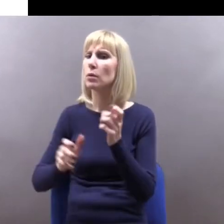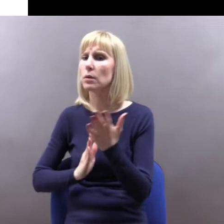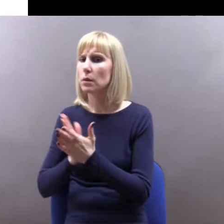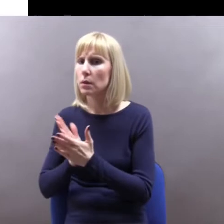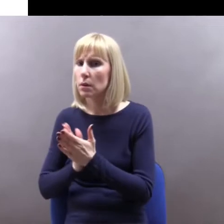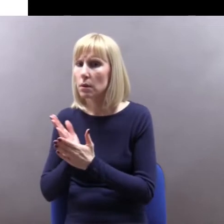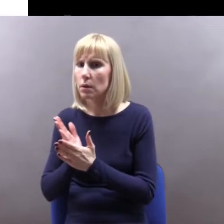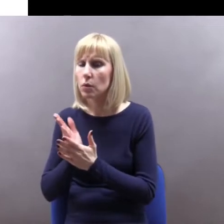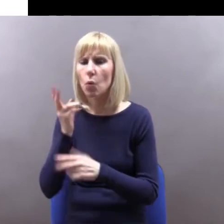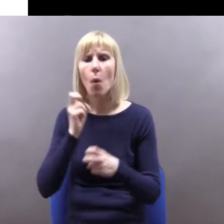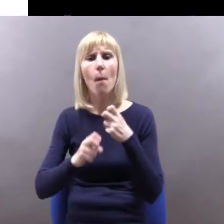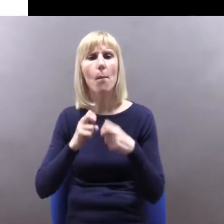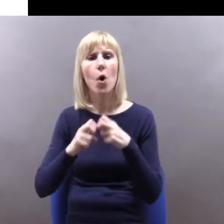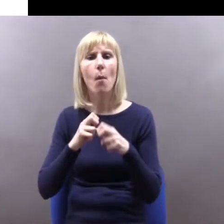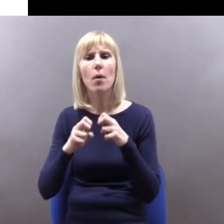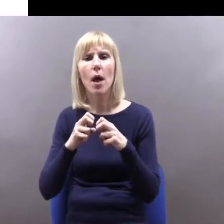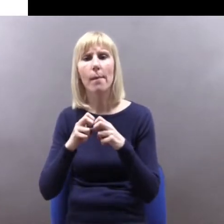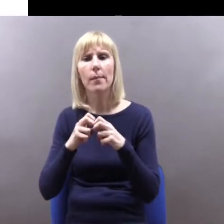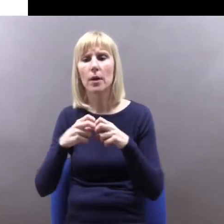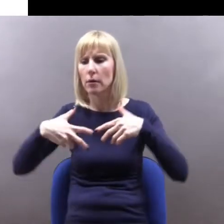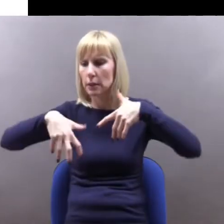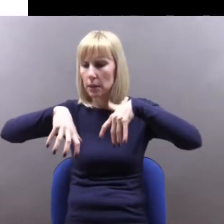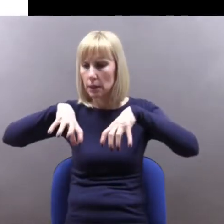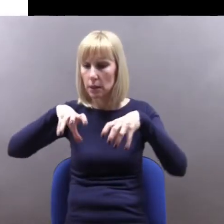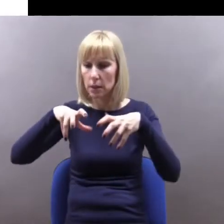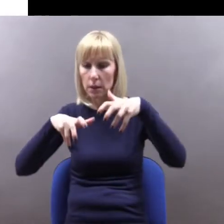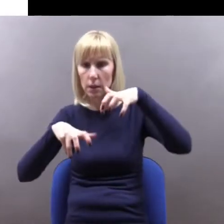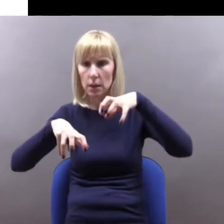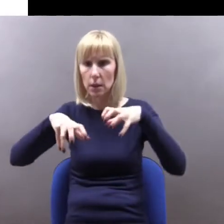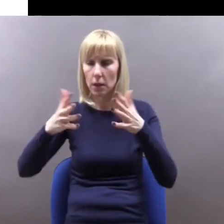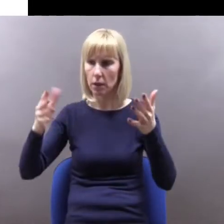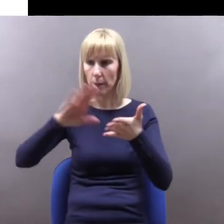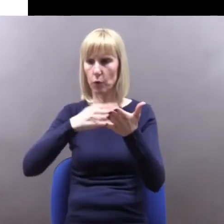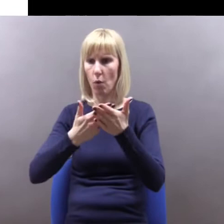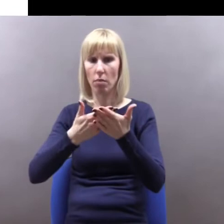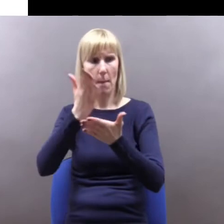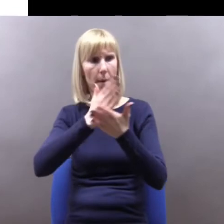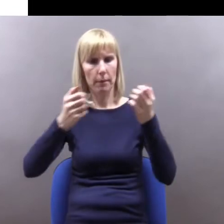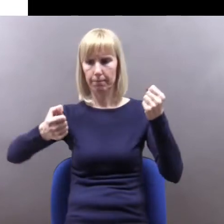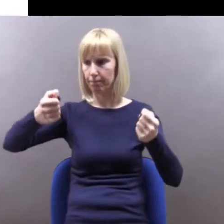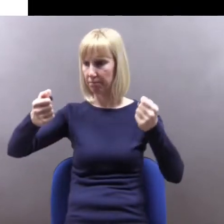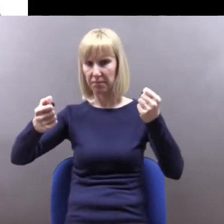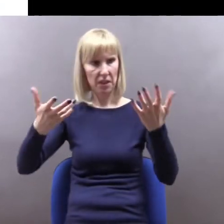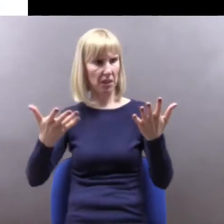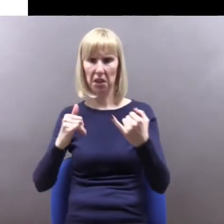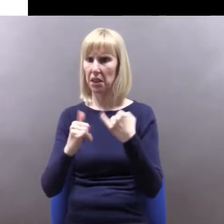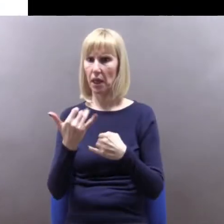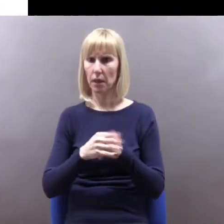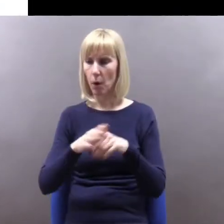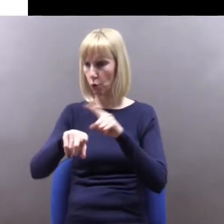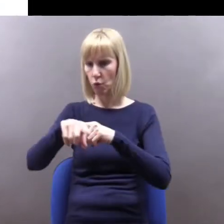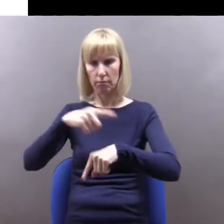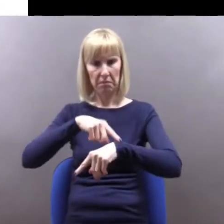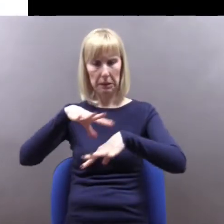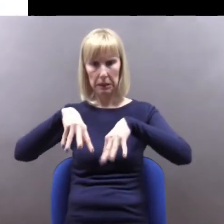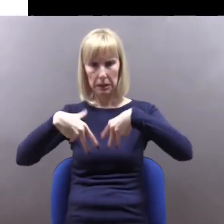że zdjęcia, które Państwo widzieliście na prezentacji, czyli rysunki kolejnych pięter, pojawiają się jeden pod